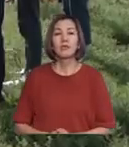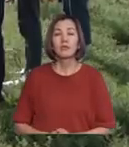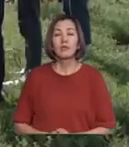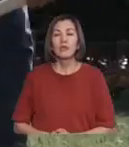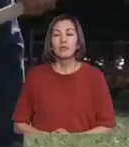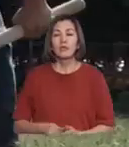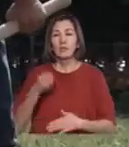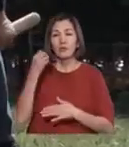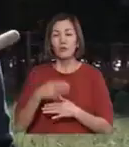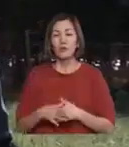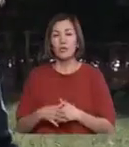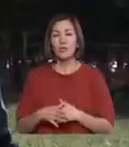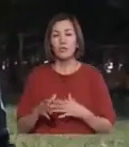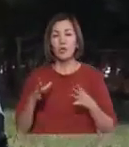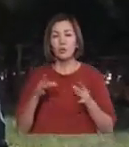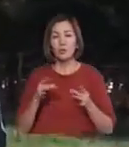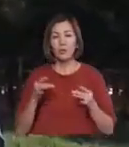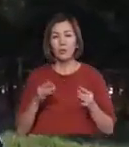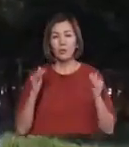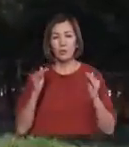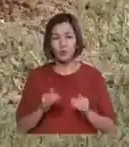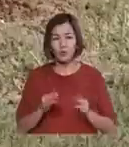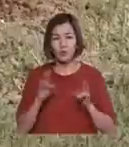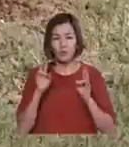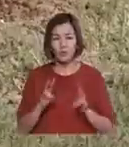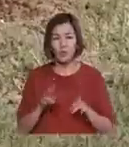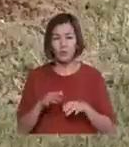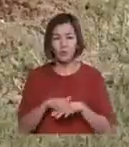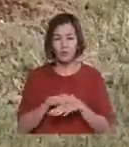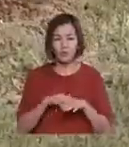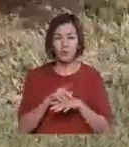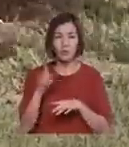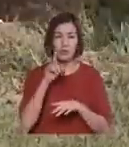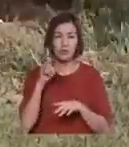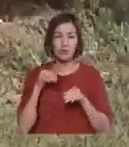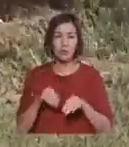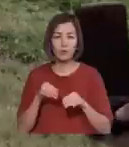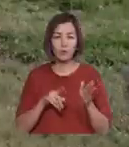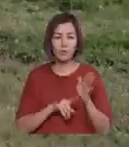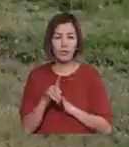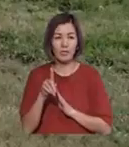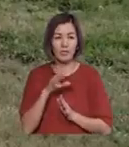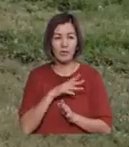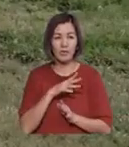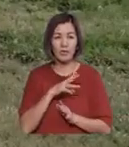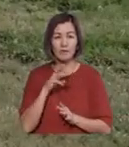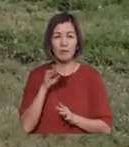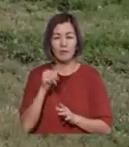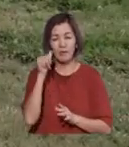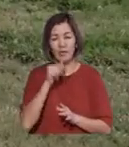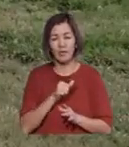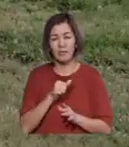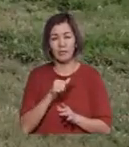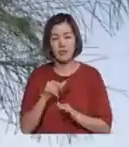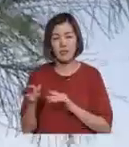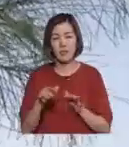аудан орталығында топырақтың құнарлығы төмен, бірақ соған қарамастан тұрғындар жасыл желекті өсіріп келеді. Мамыр айының ортасына дейін жалғасатын